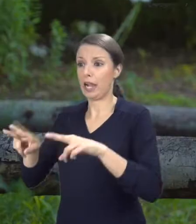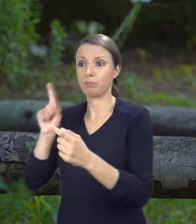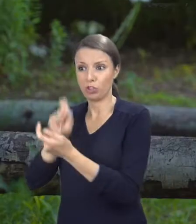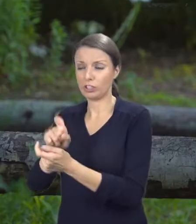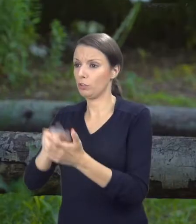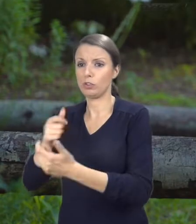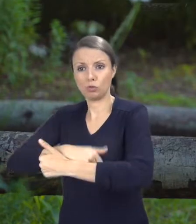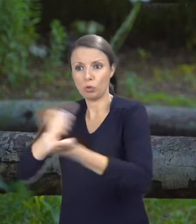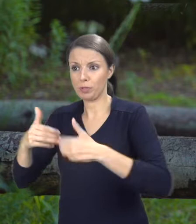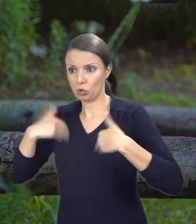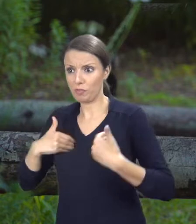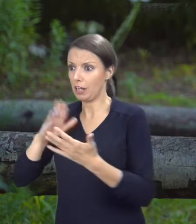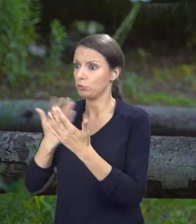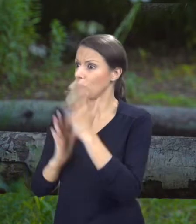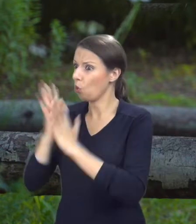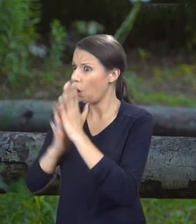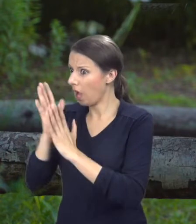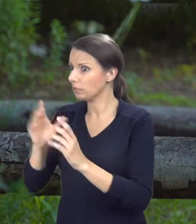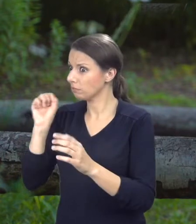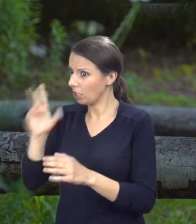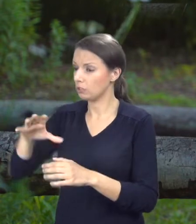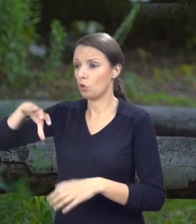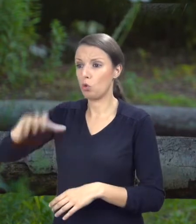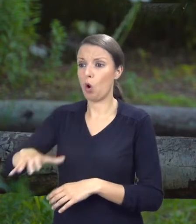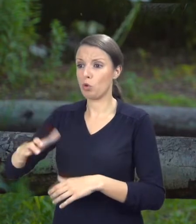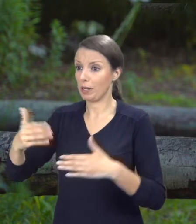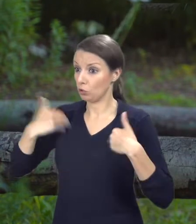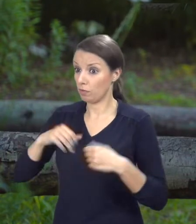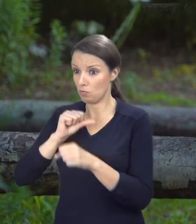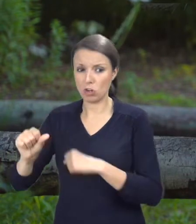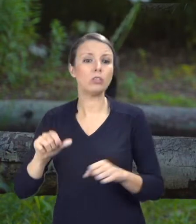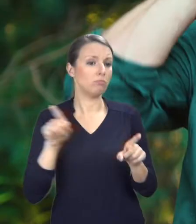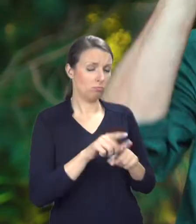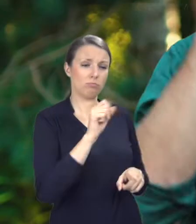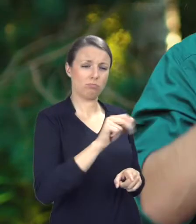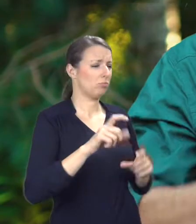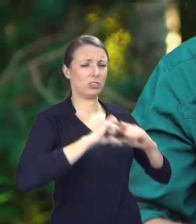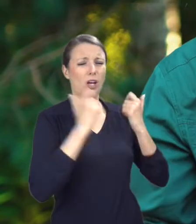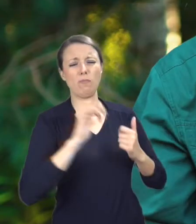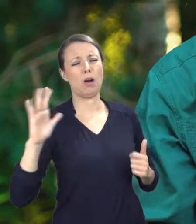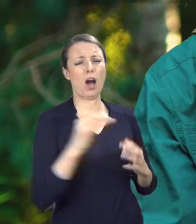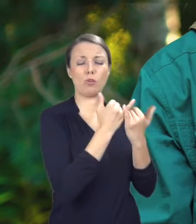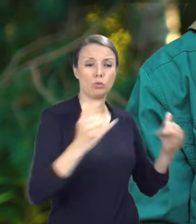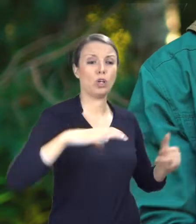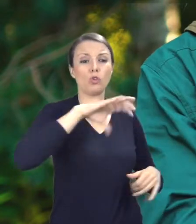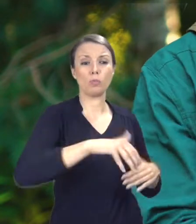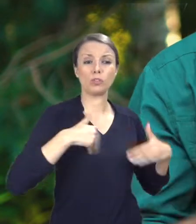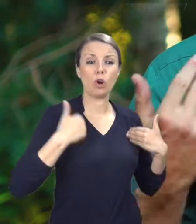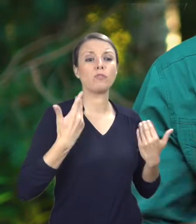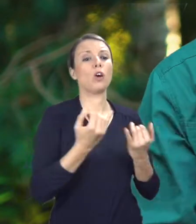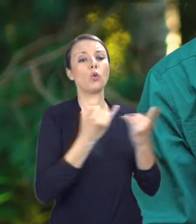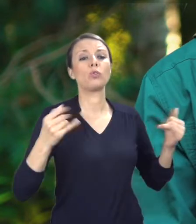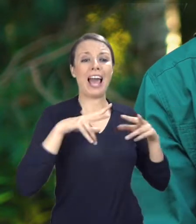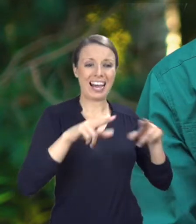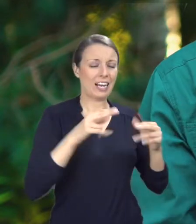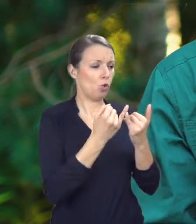lesie rzeczy, które są lecznicze? Mamy całe zatrzęsienie roślin leczniczych, jadalnych, użytkowych, także tych przeciwrakowych. Oczywiście rak to są różne